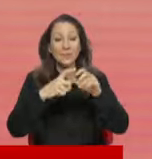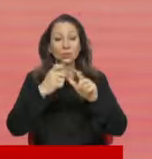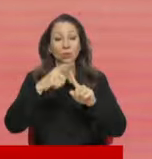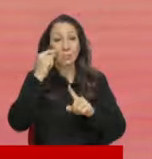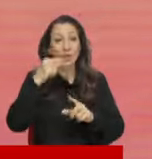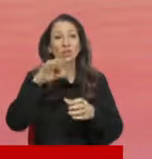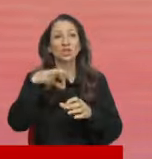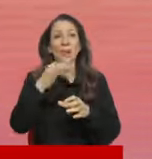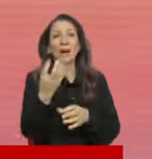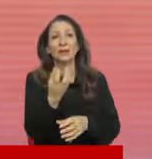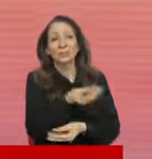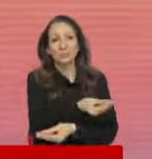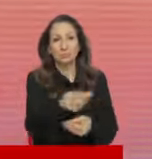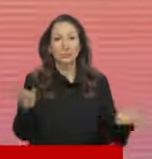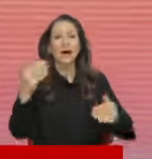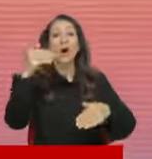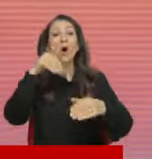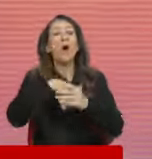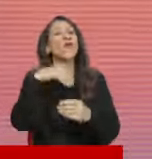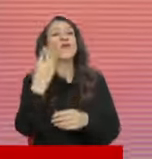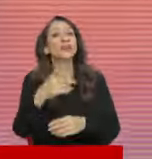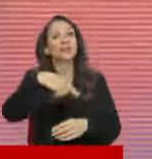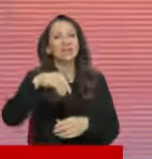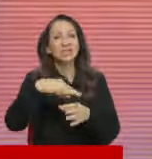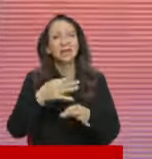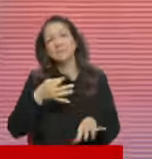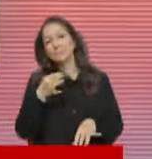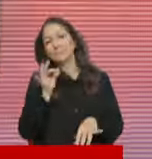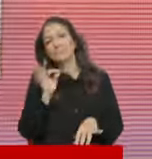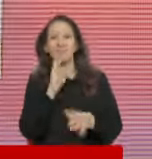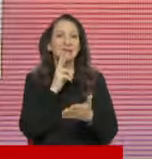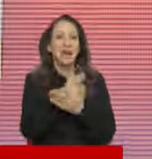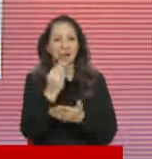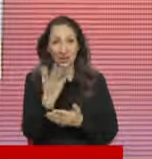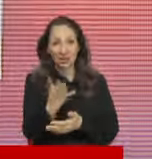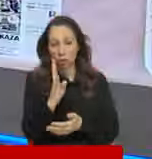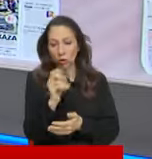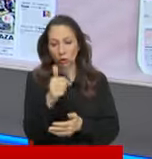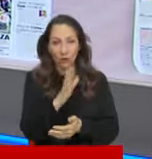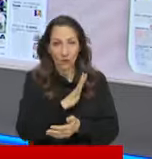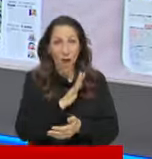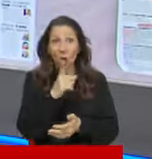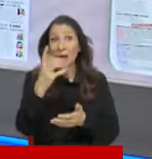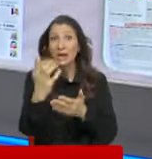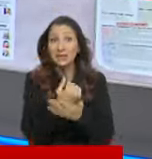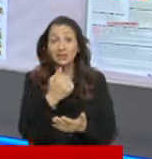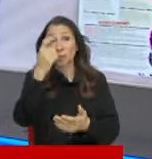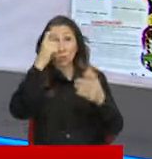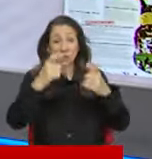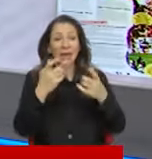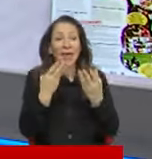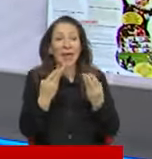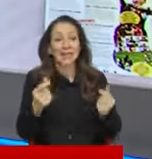üse çay bardağı dağıttı seçmen çayı içip kararını verecek 4 gün kaldı onlar kazandı ülke